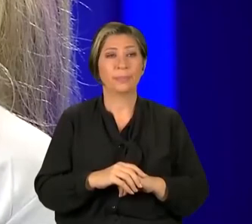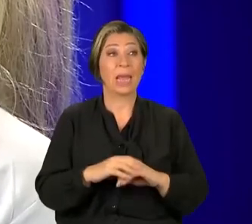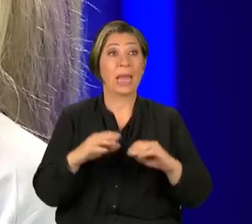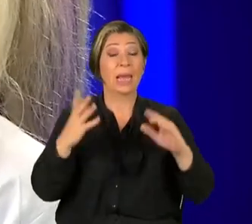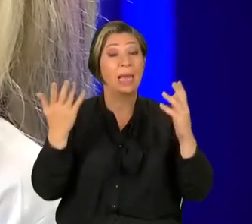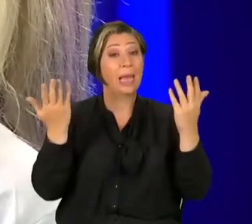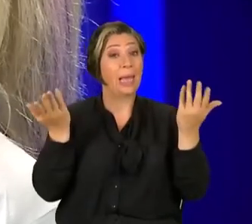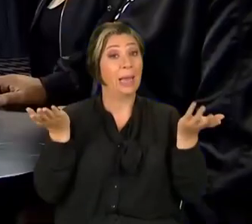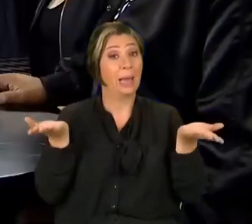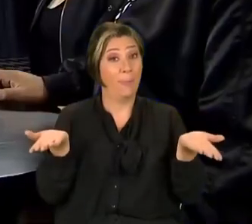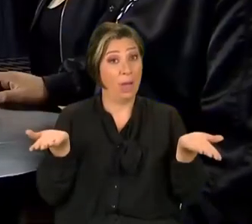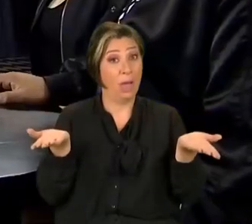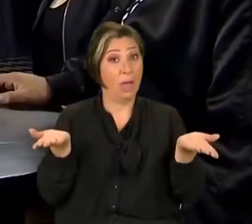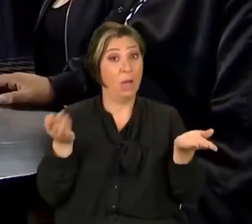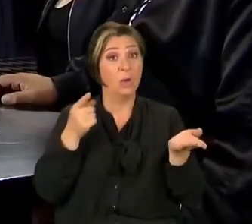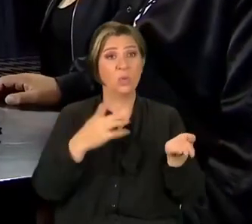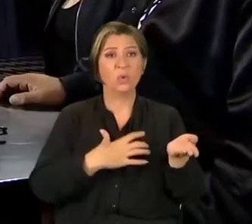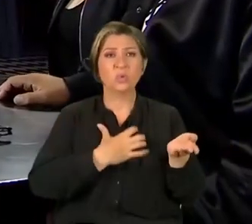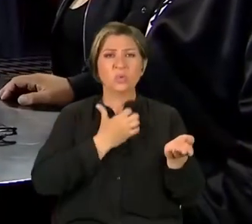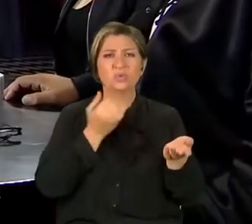Ama bu